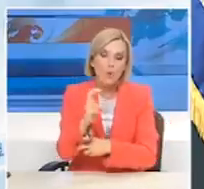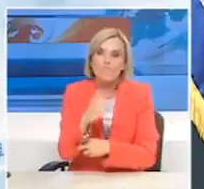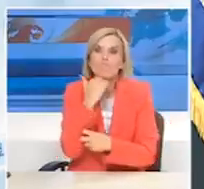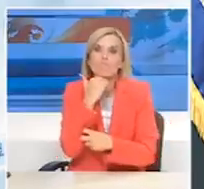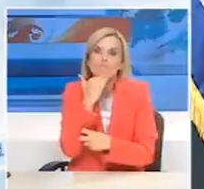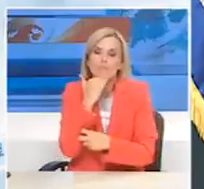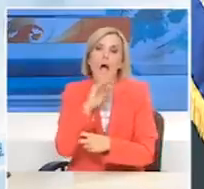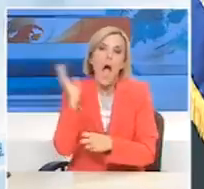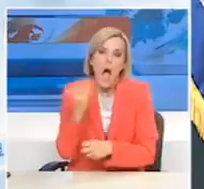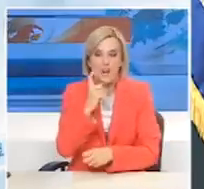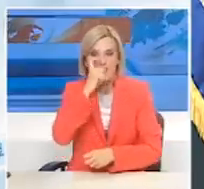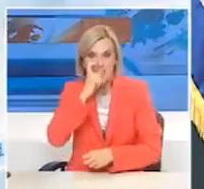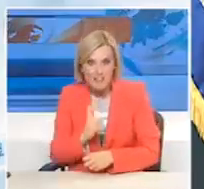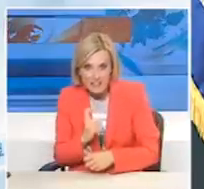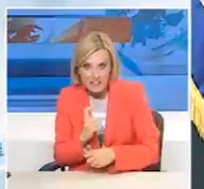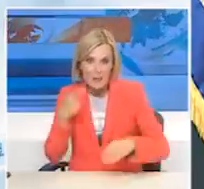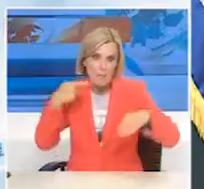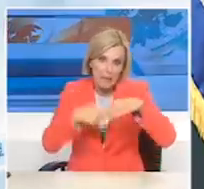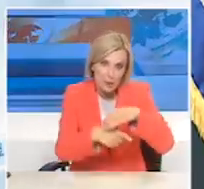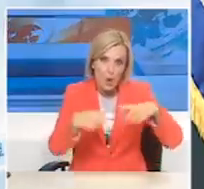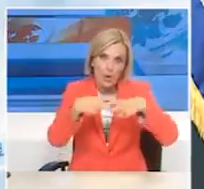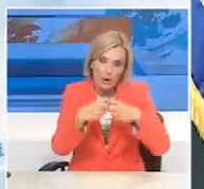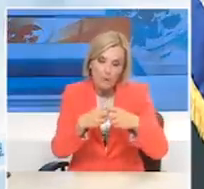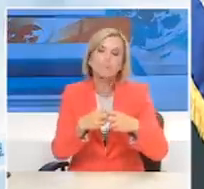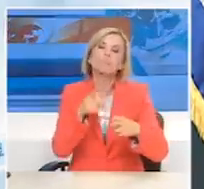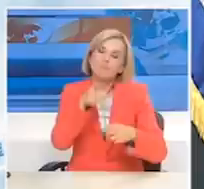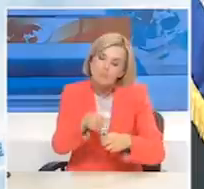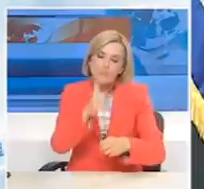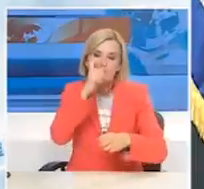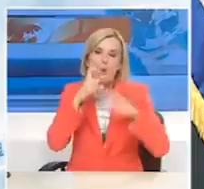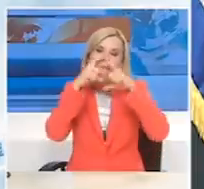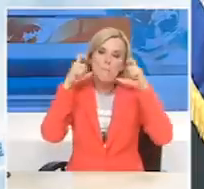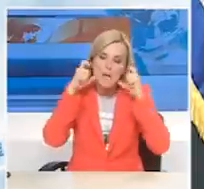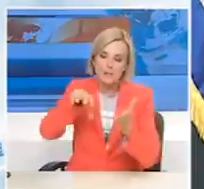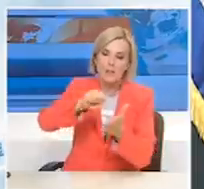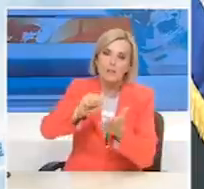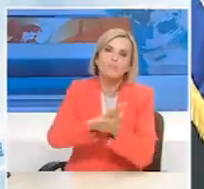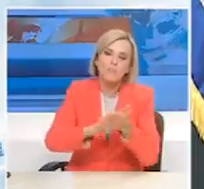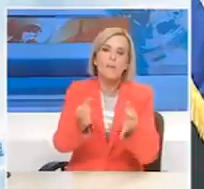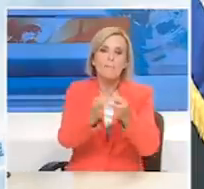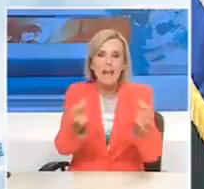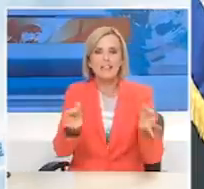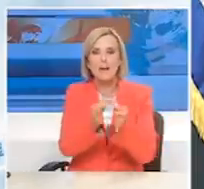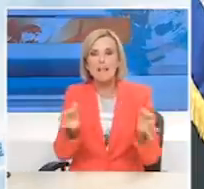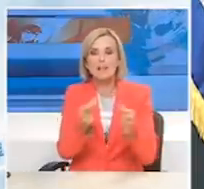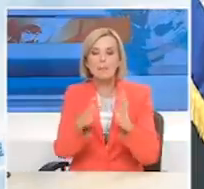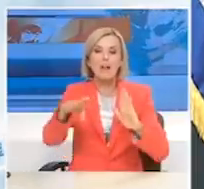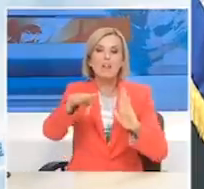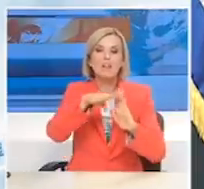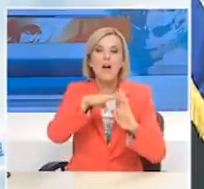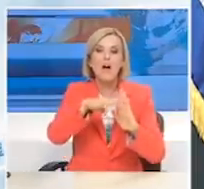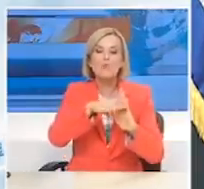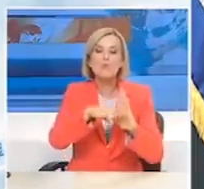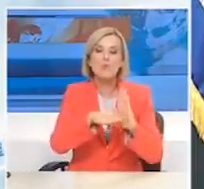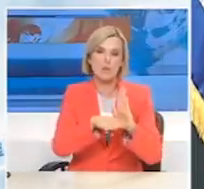χρησιμοποιήσει τη μάσκα και την απόλυτη εφαρμογή των μέτρων υγιεινής. Έτσι θα γίνει και σε αυτές τις καταστάσεις. Δηλαδή, θα τηρούνται τα μέτρα υγιεινής, θα τηρούνται οι κανόνες, ένα γενικό